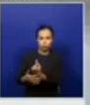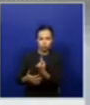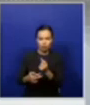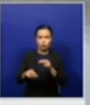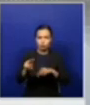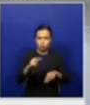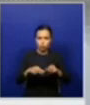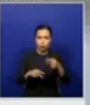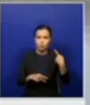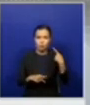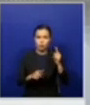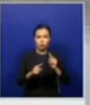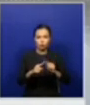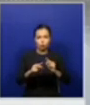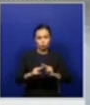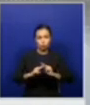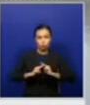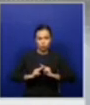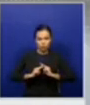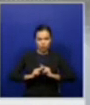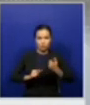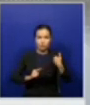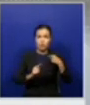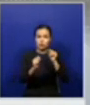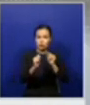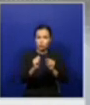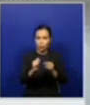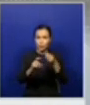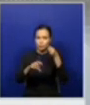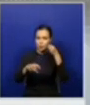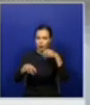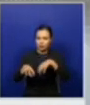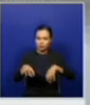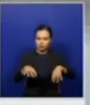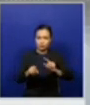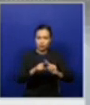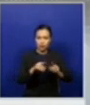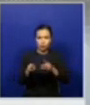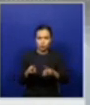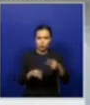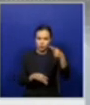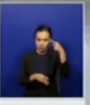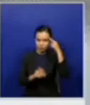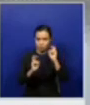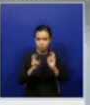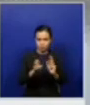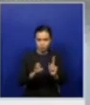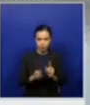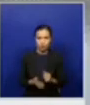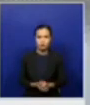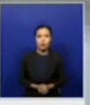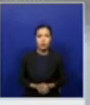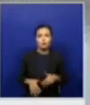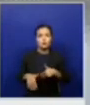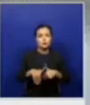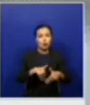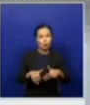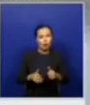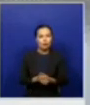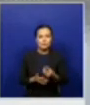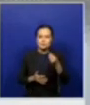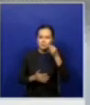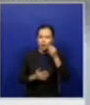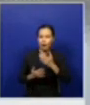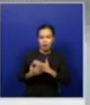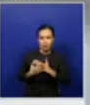ประโยชน์ของตนเองในตำบลหมู่บ้านหลักคิดในประเด็นนี้ก็คือชาวบ้านย่อมรักถิ่นฐาน